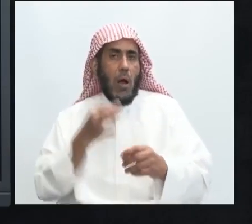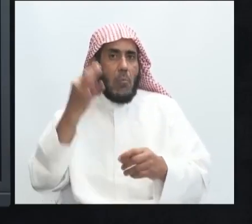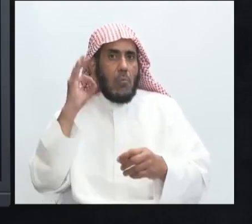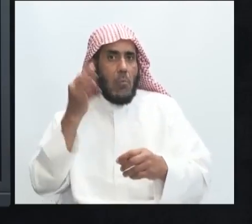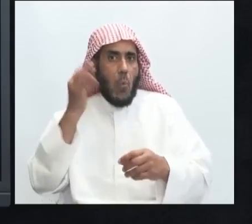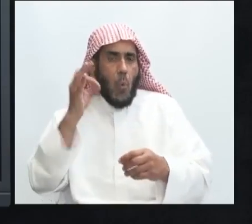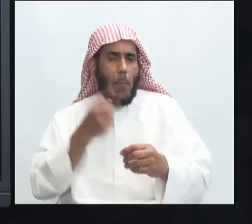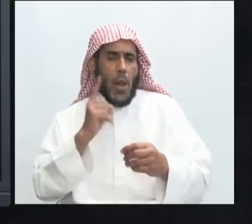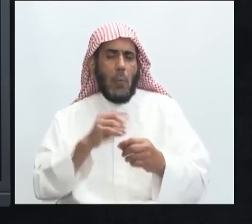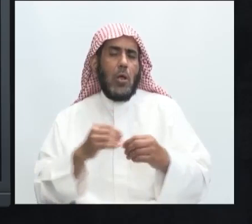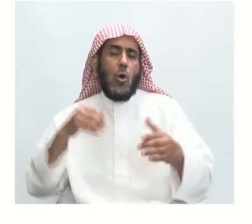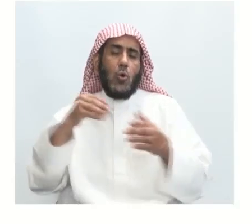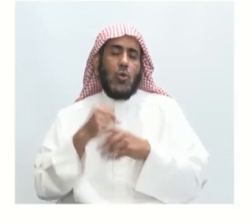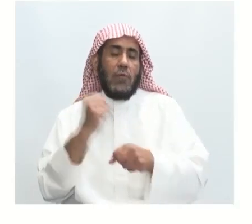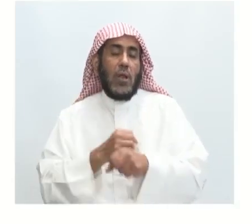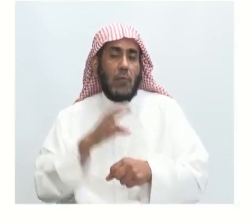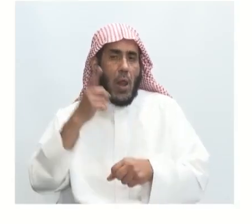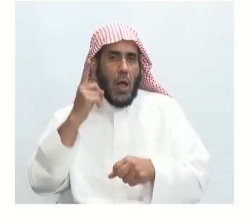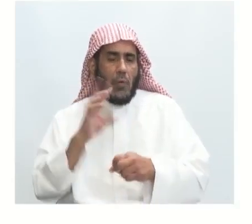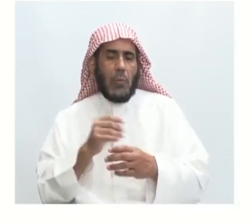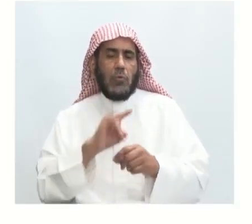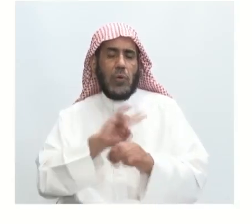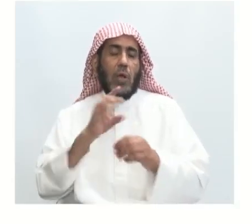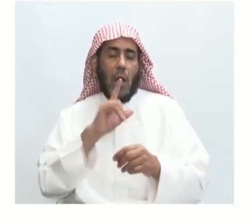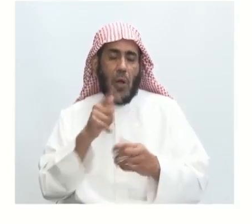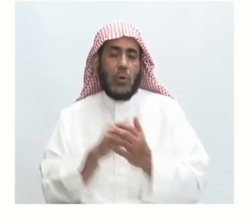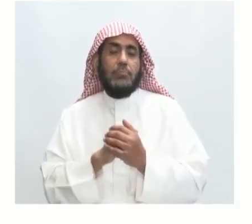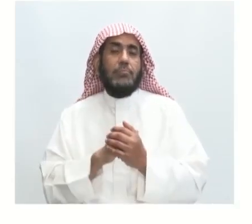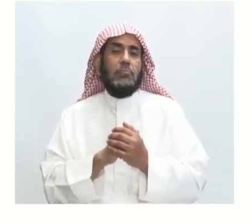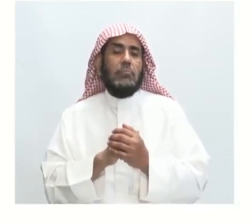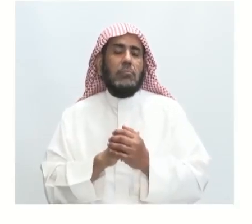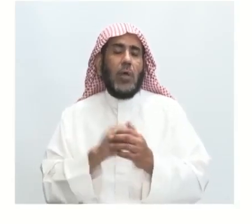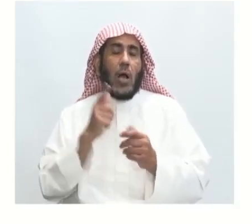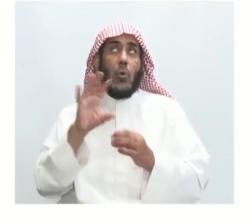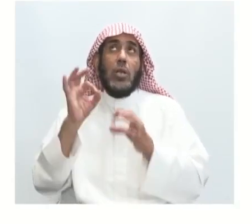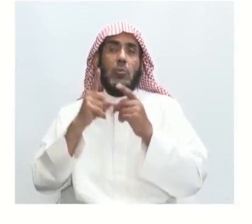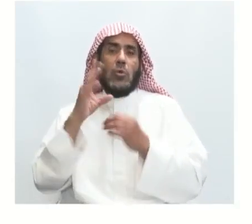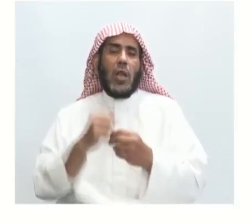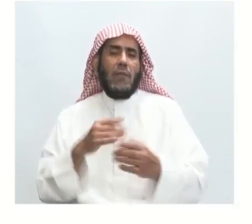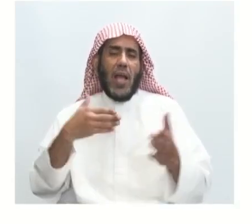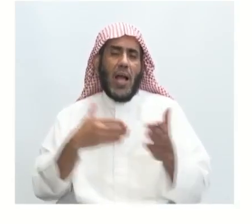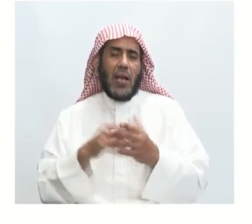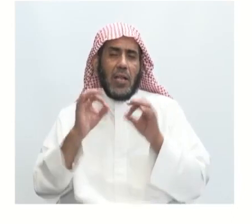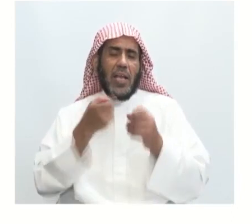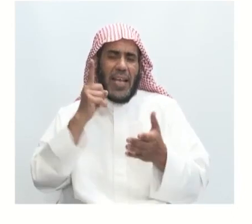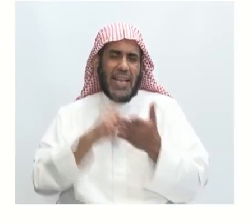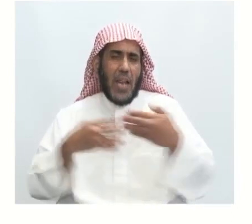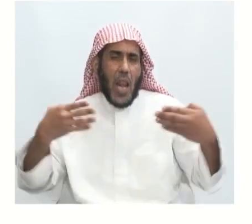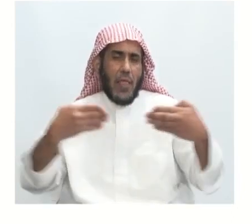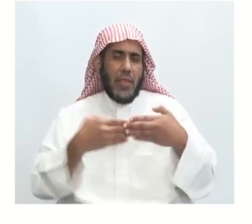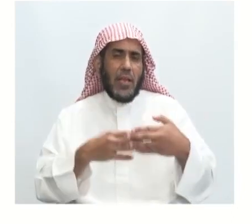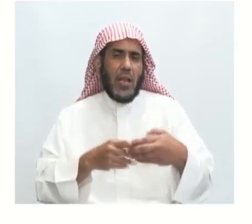بالعقاب عند حدوث الفعل في الامر او تركه في النهي كما في قوله في قول الله سبحانه في اخر الايه ان الذين